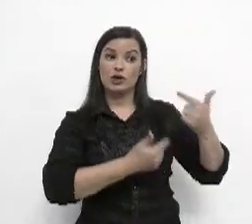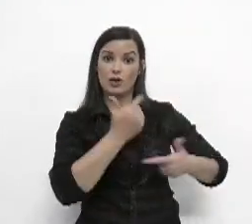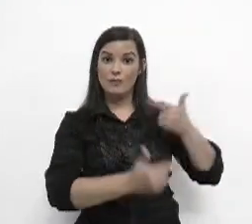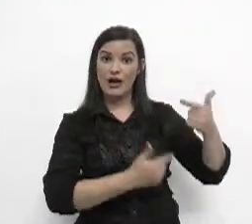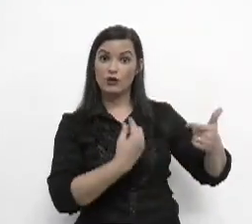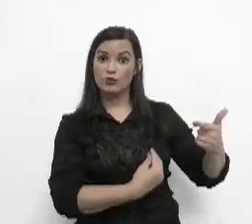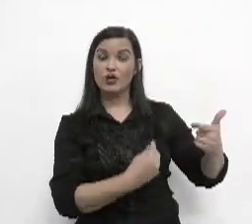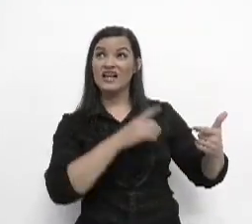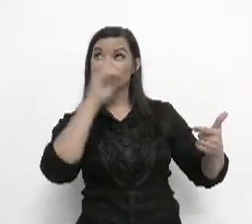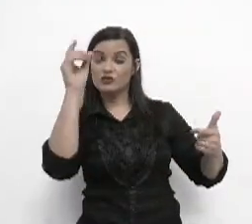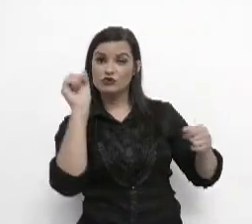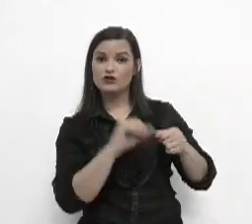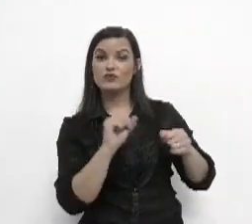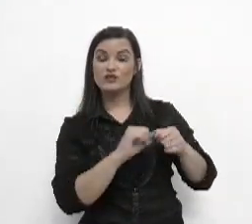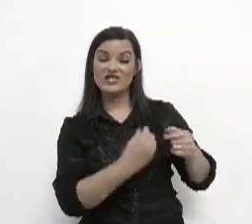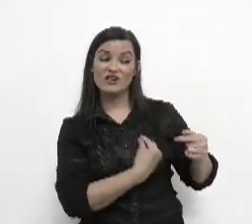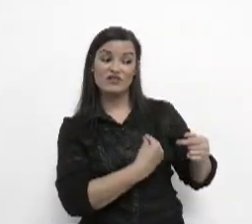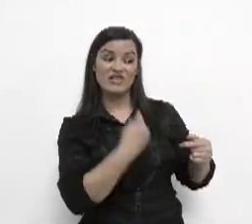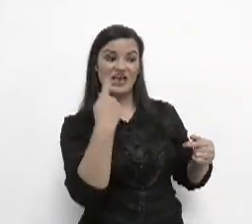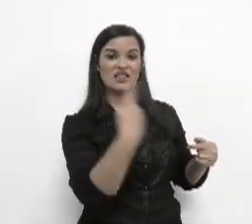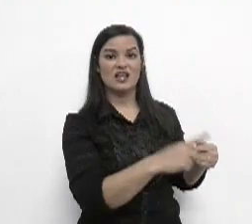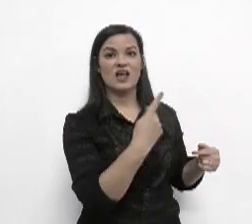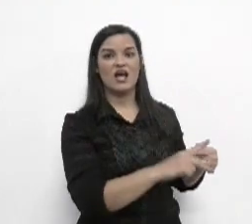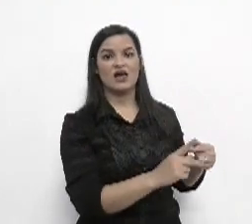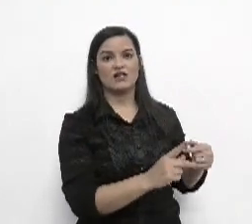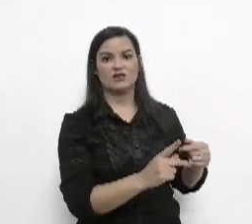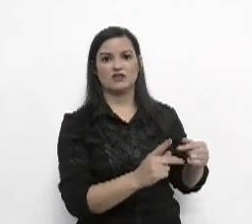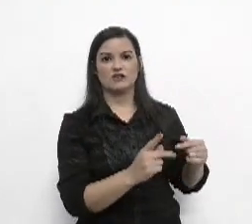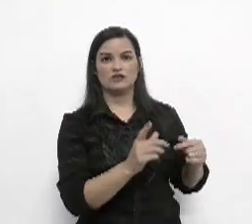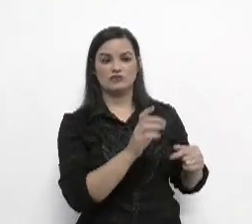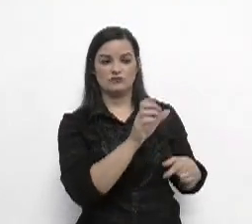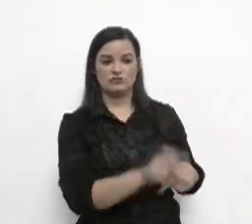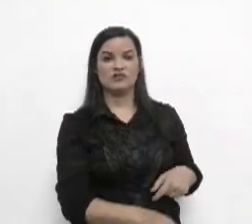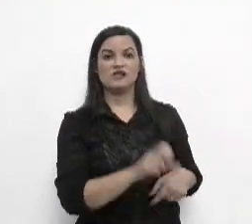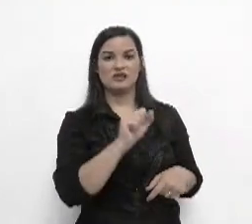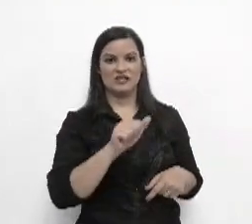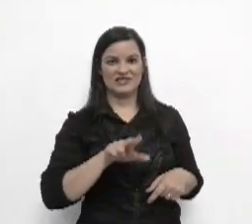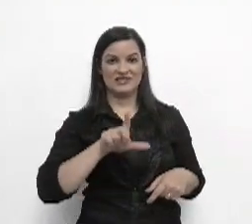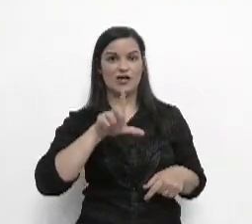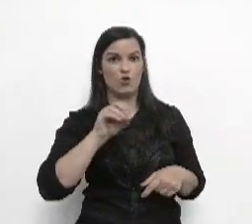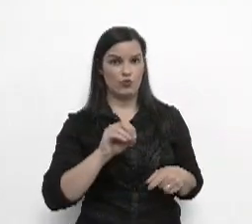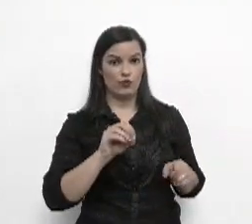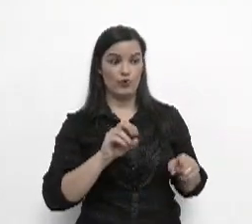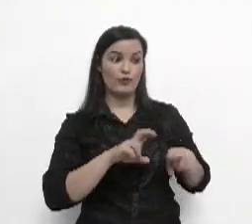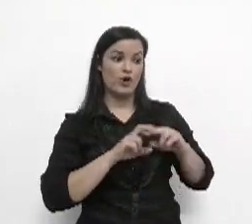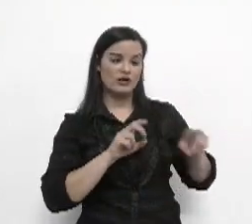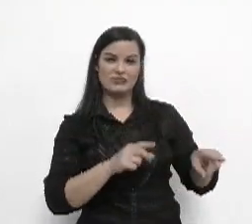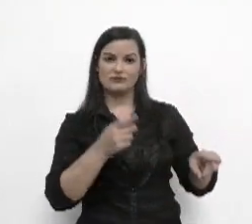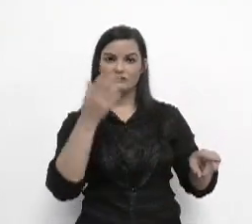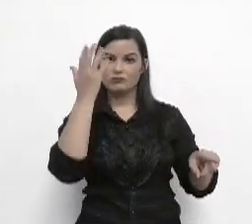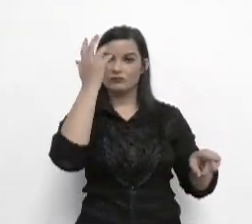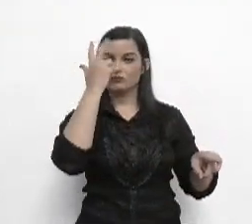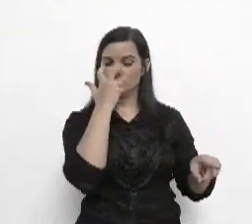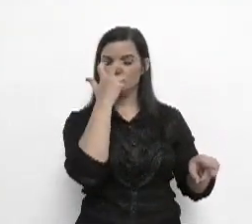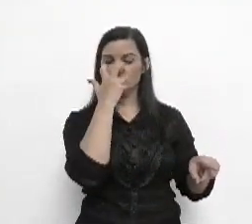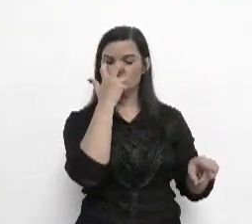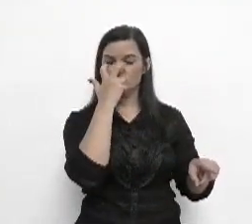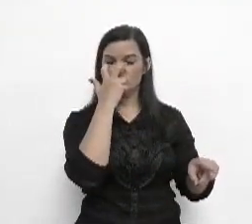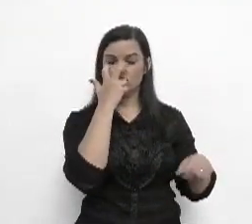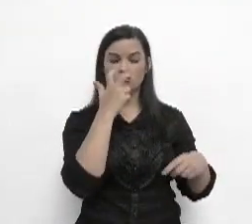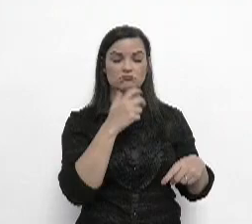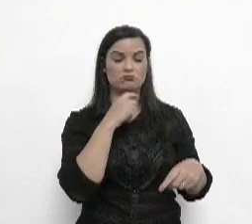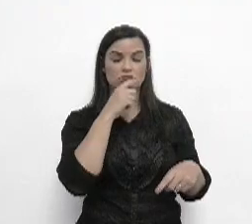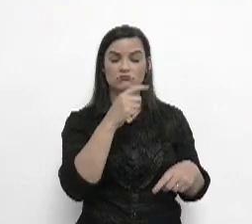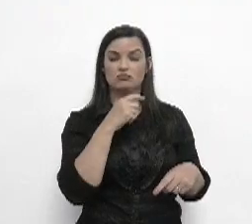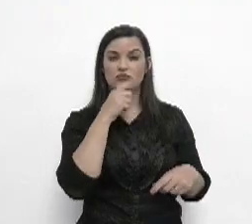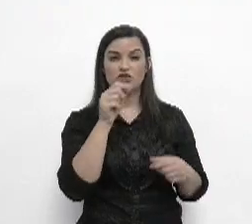vida de Saulo. 그래서 사울은 앞을 보지 못하고 자기의 의지대로 아무것도 행할 수 없게 E 됐습니다. por isso Saulo não conseguia enxergar nada e nada poderia fazer